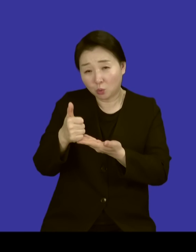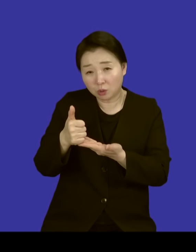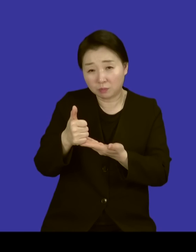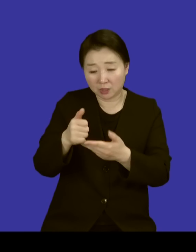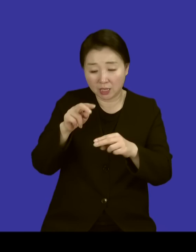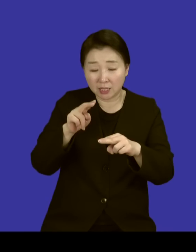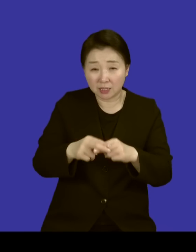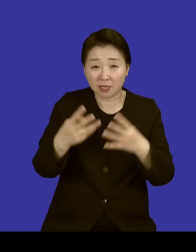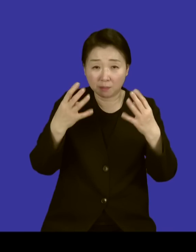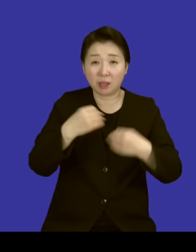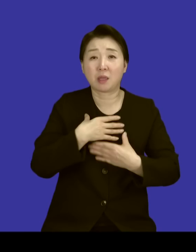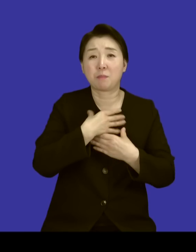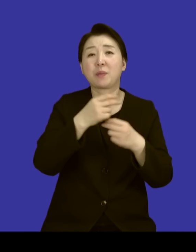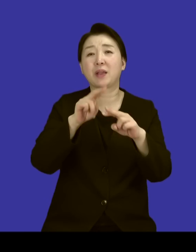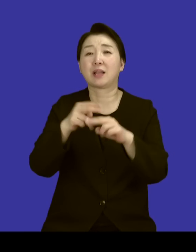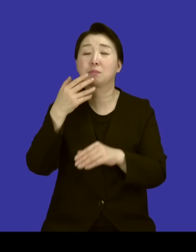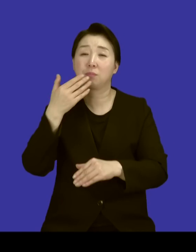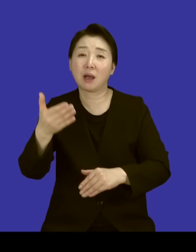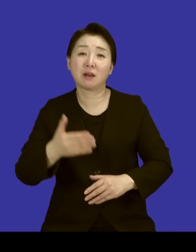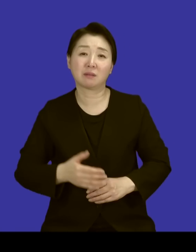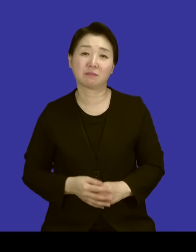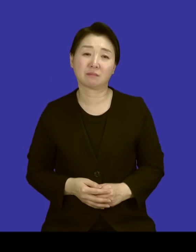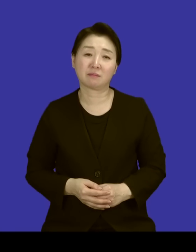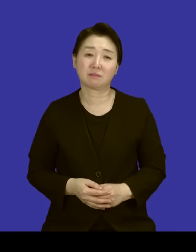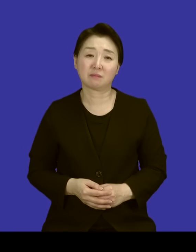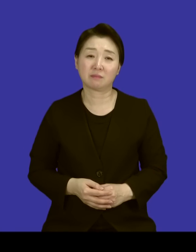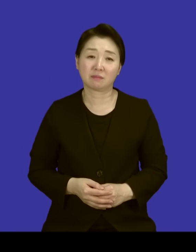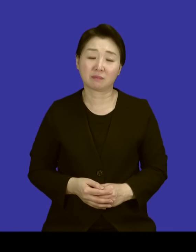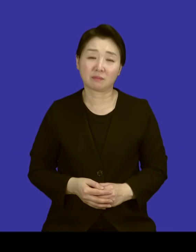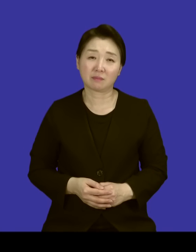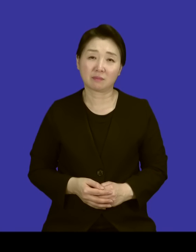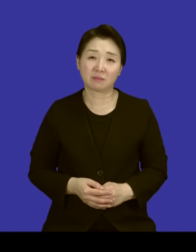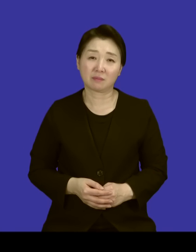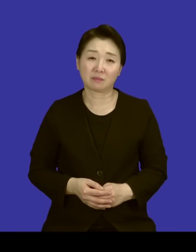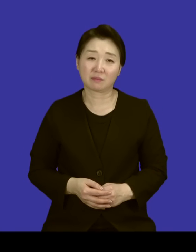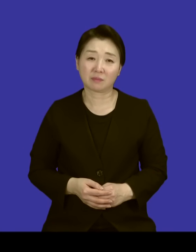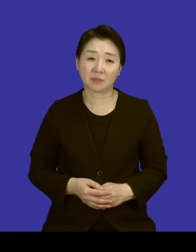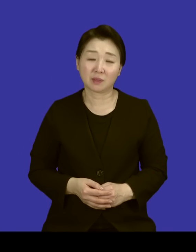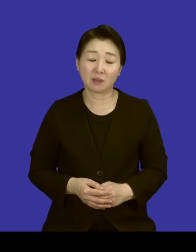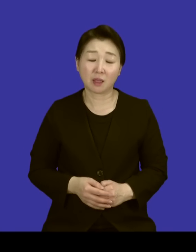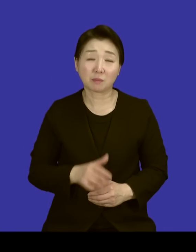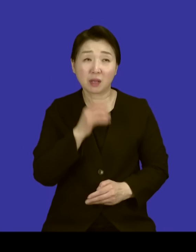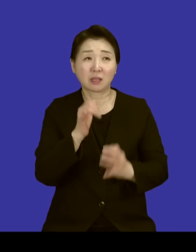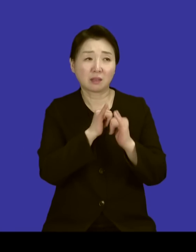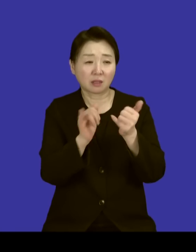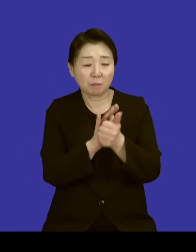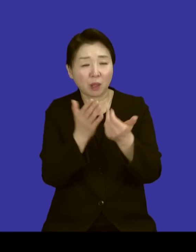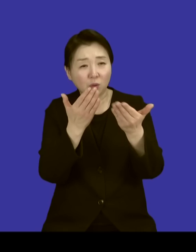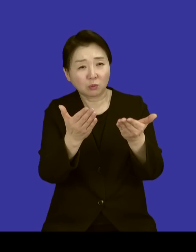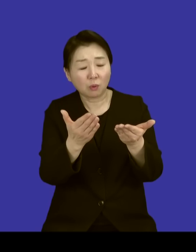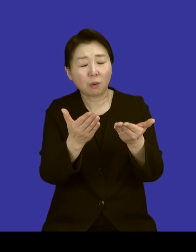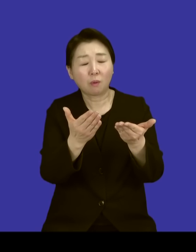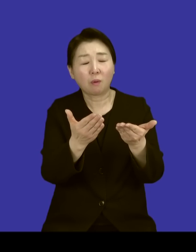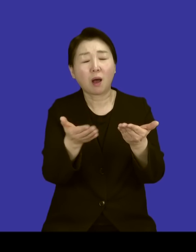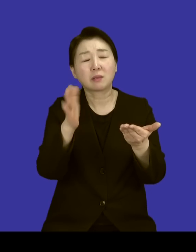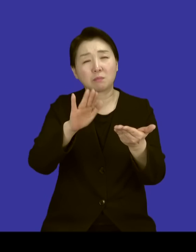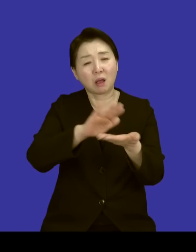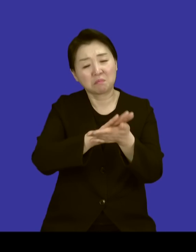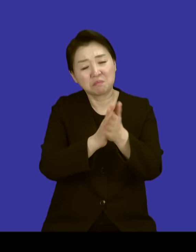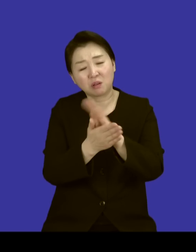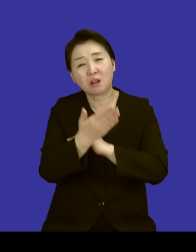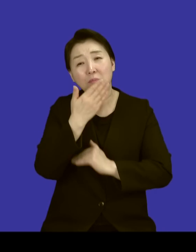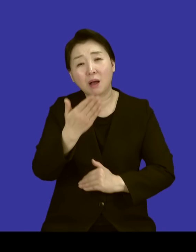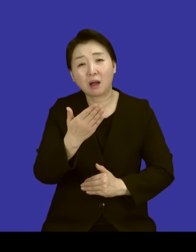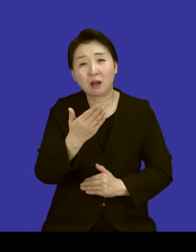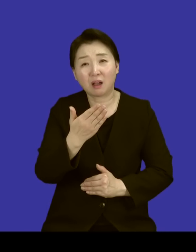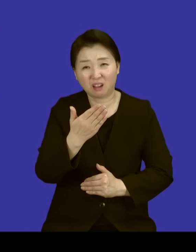자리가 많으면 편하게 앉으시는데 그런 분들을 배려하는 곳이라고 시작했는데 이게 변절될 수 있겠구나. 새롭게